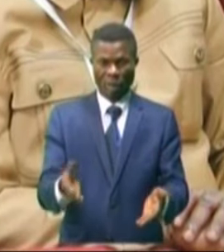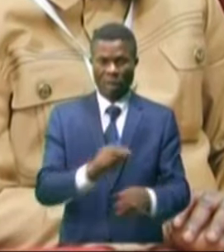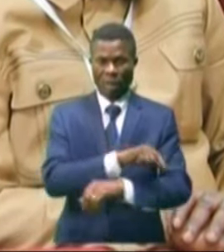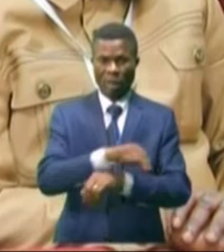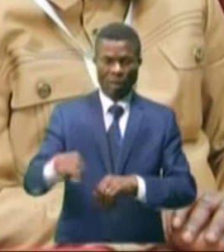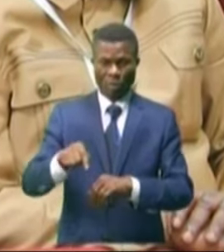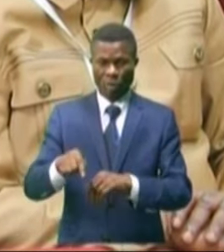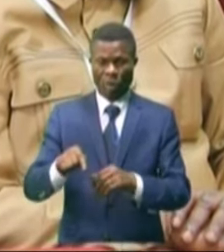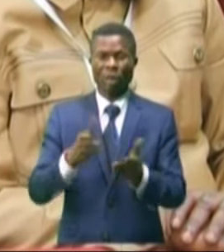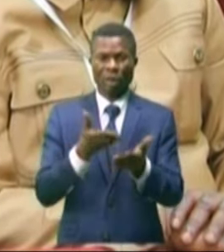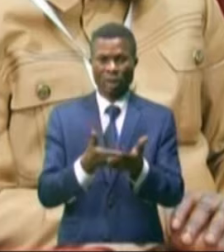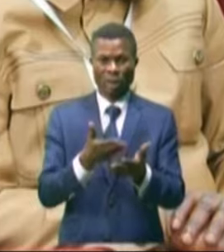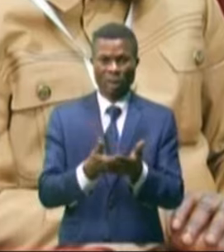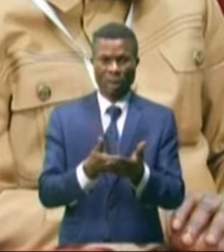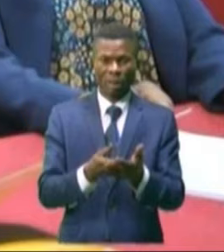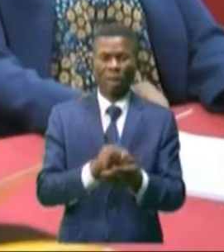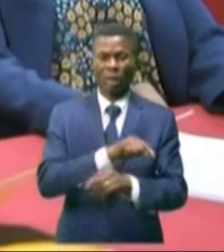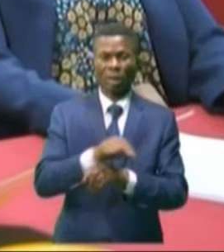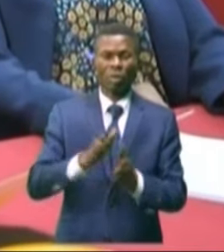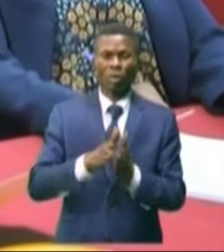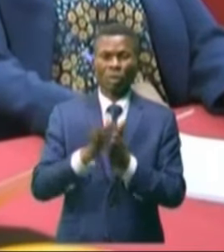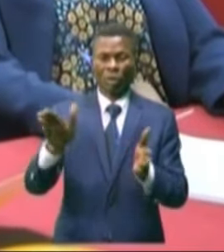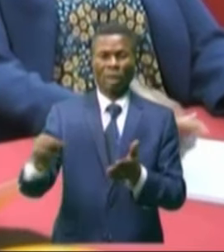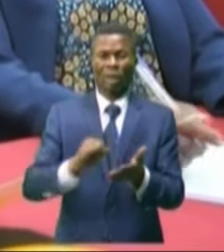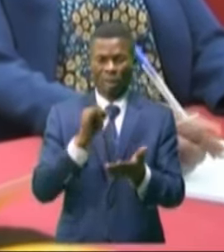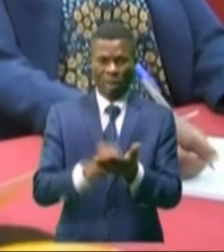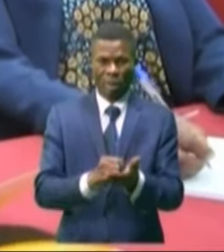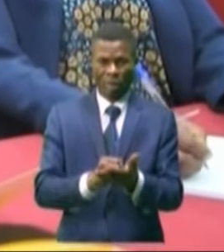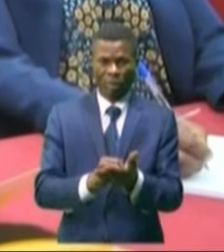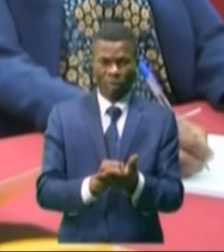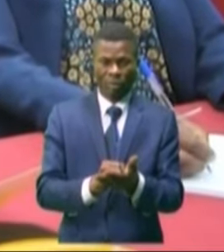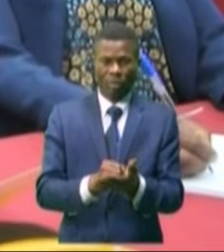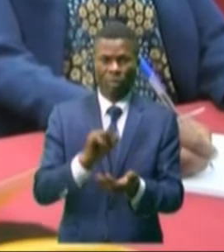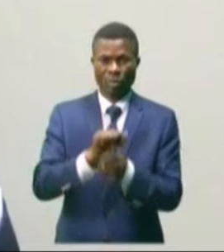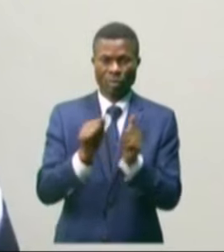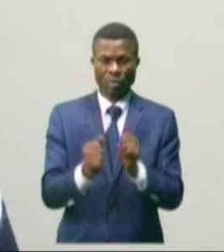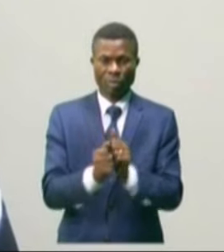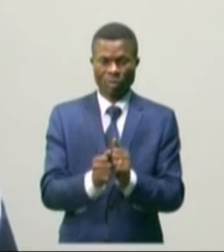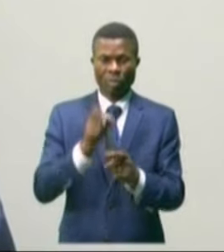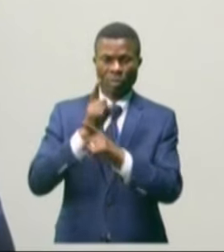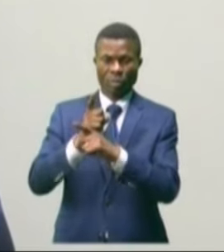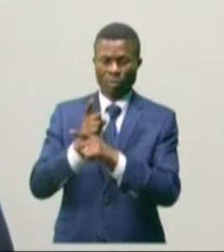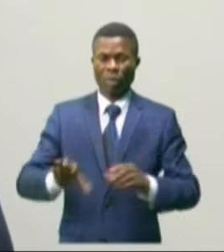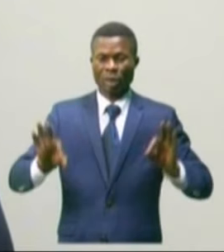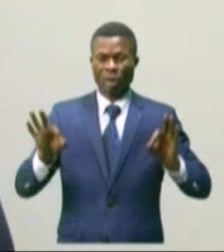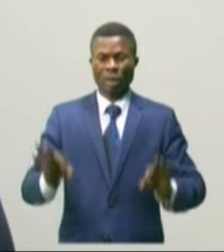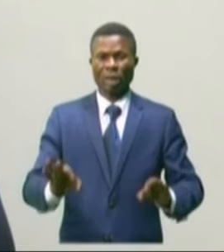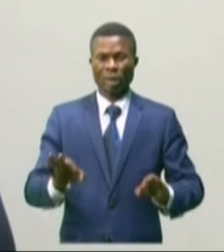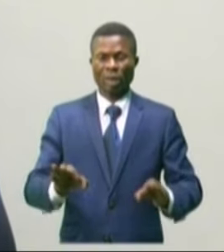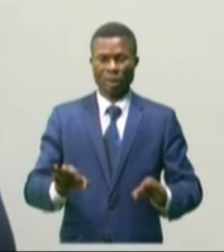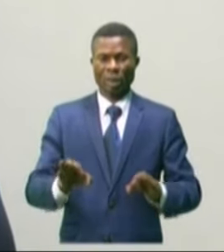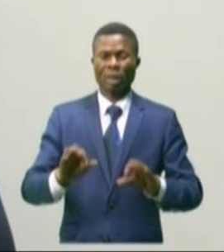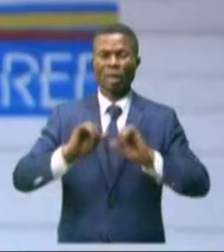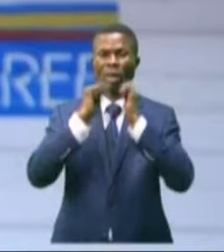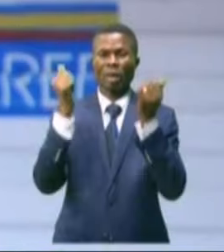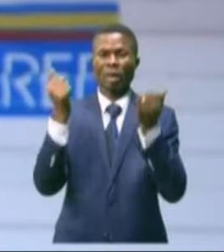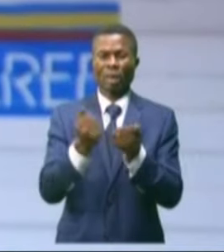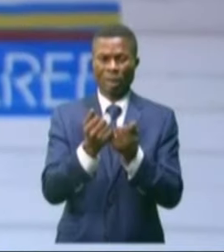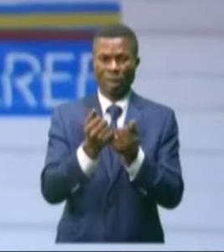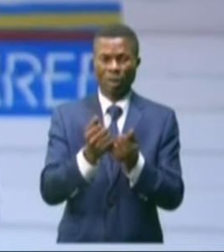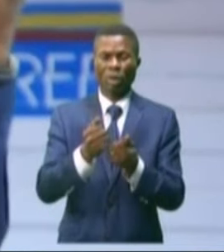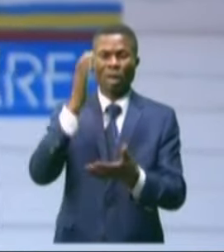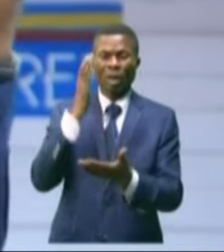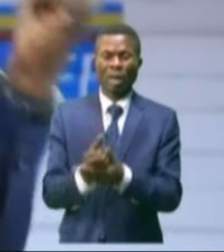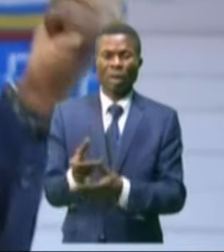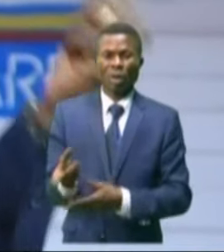et assises, de la direction générale des impôts, de l'Institut congolais pour la conservation de la nature et de l'Agence pour la lutte contre la corruption,